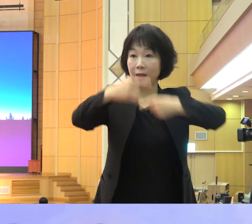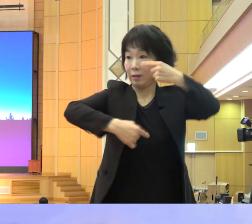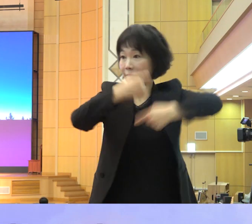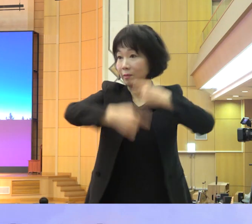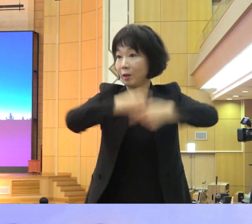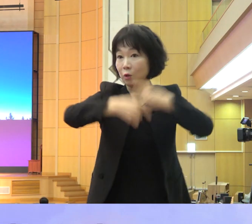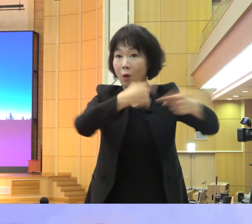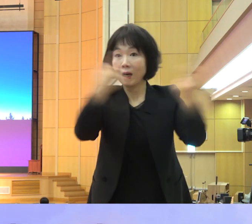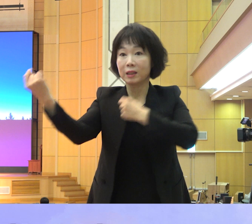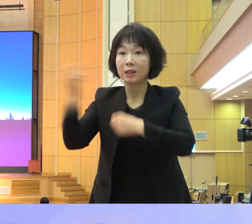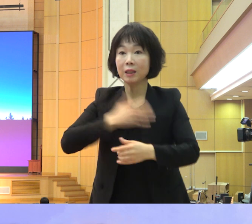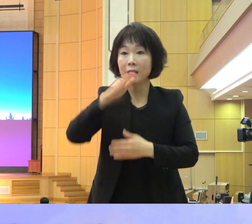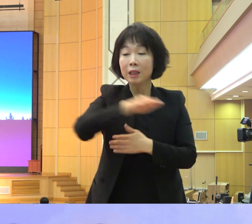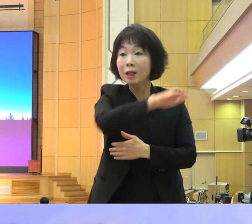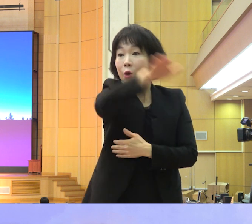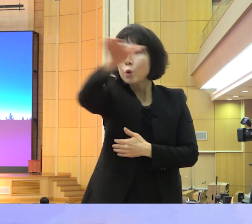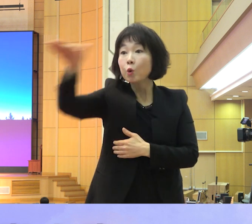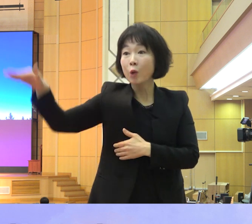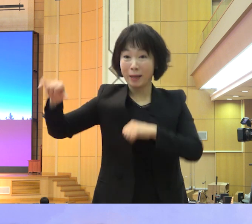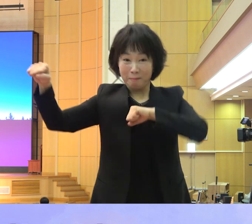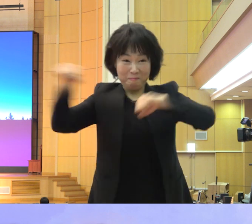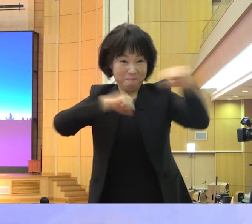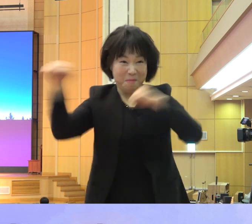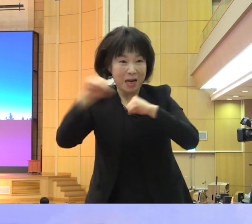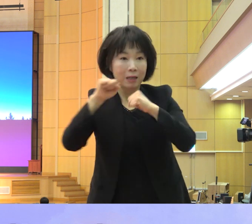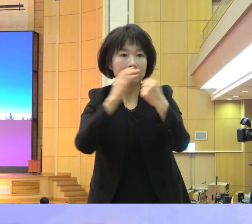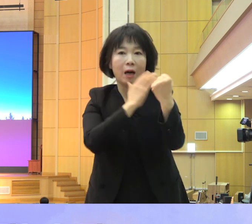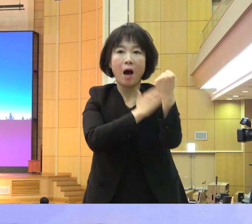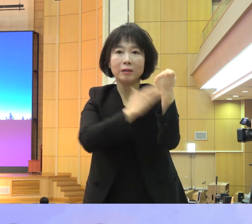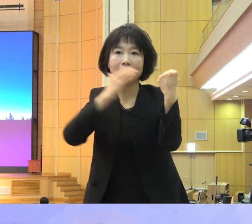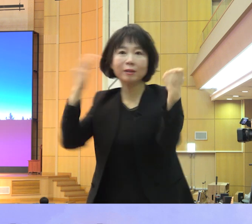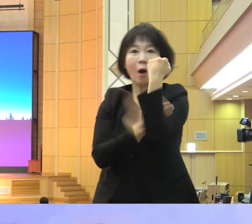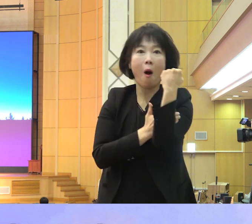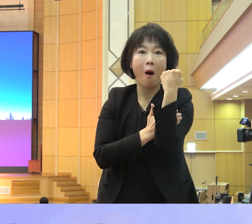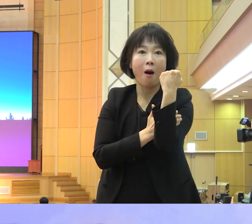제목을 따라하겠습니다. 우리에게 역사하신 능력.